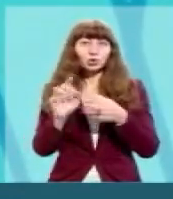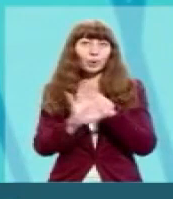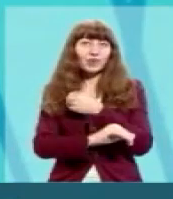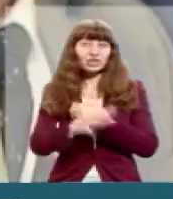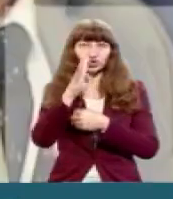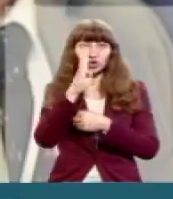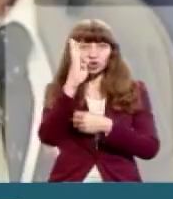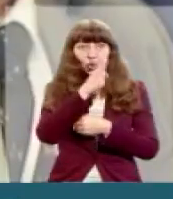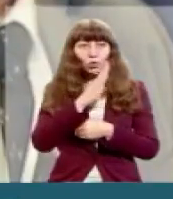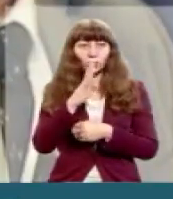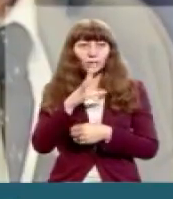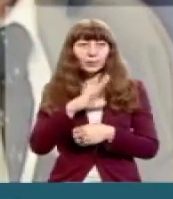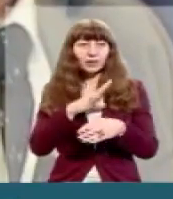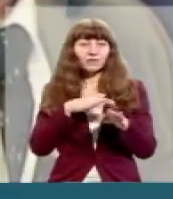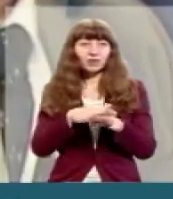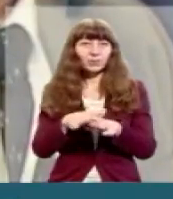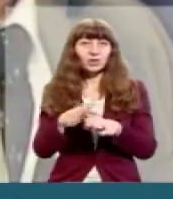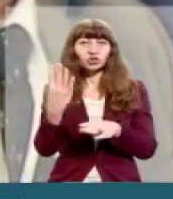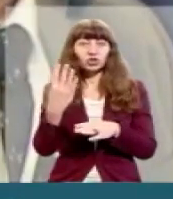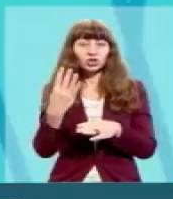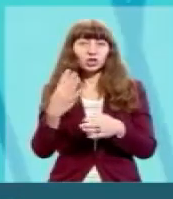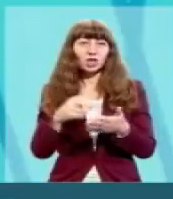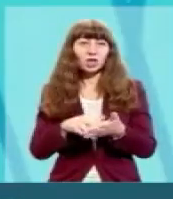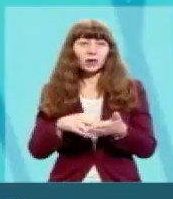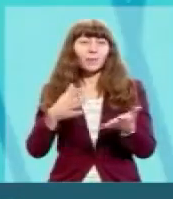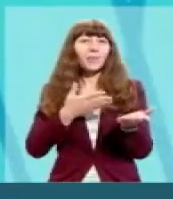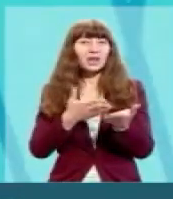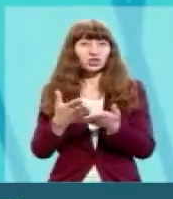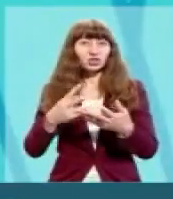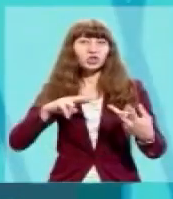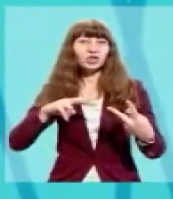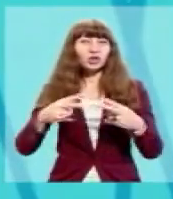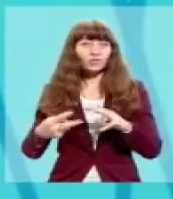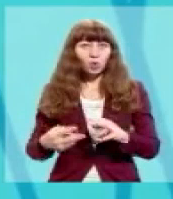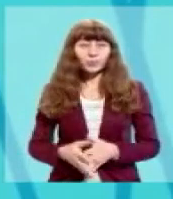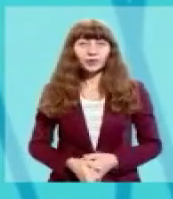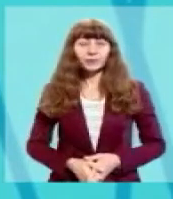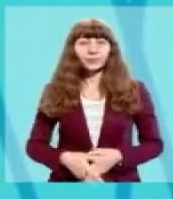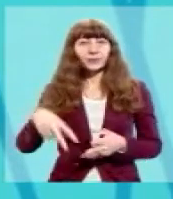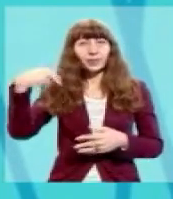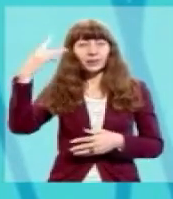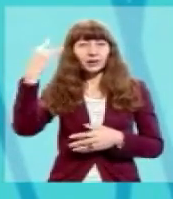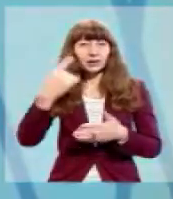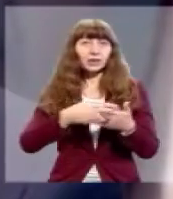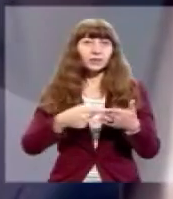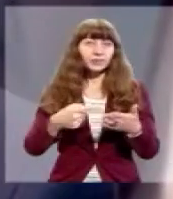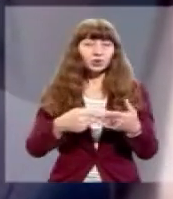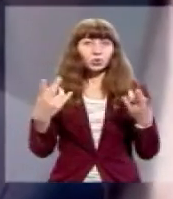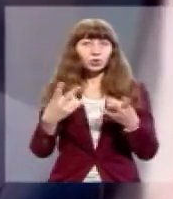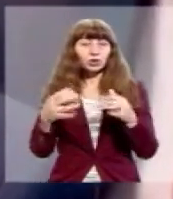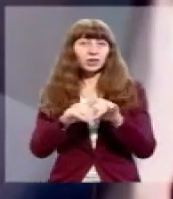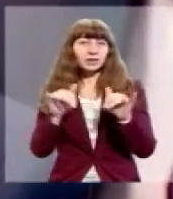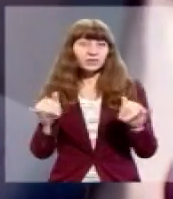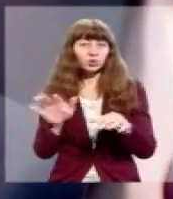20 заң қабылданған, конституцияның 3-тен бірі өзгерген. Президент ұлттың жаңа сапасын қалыптастыру үшін білім, мәдениет,